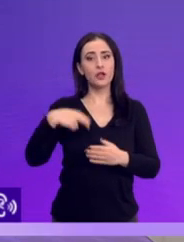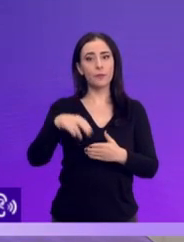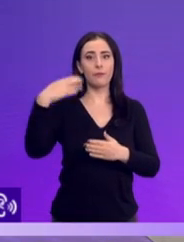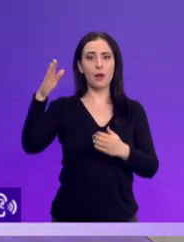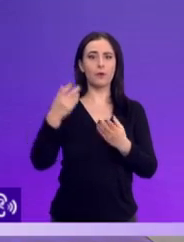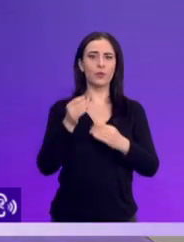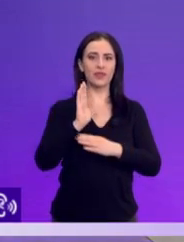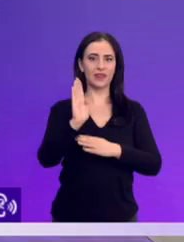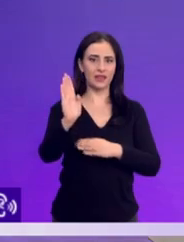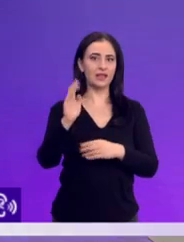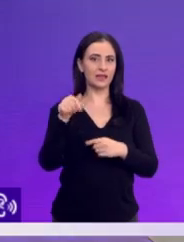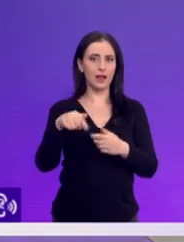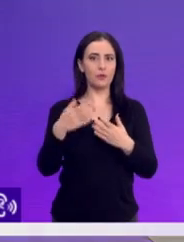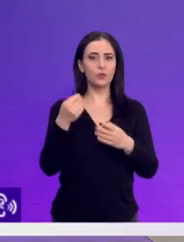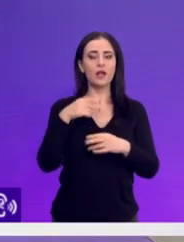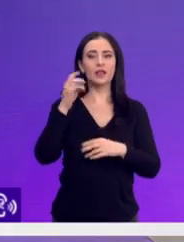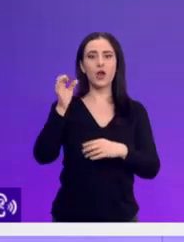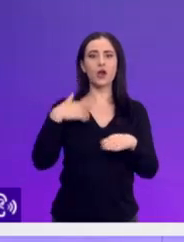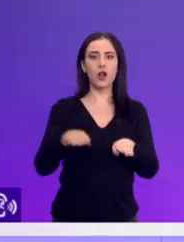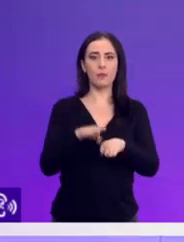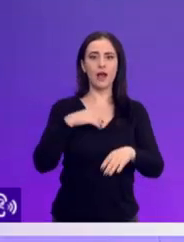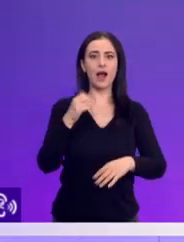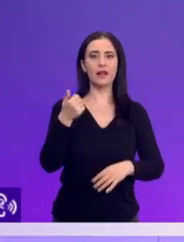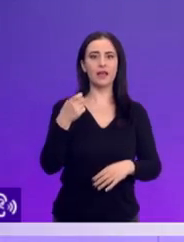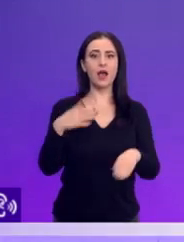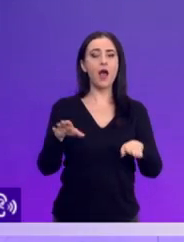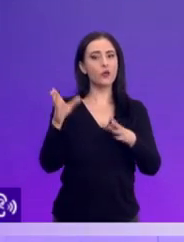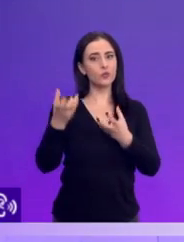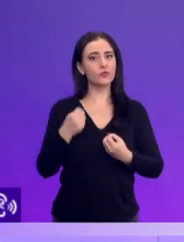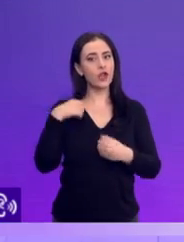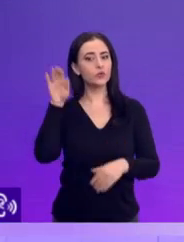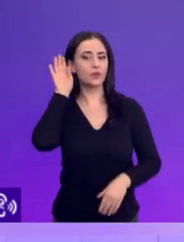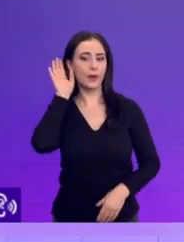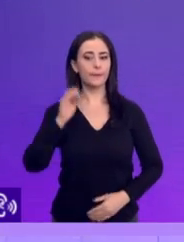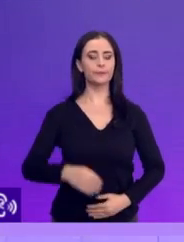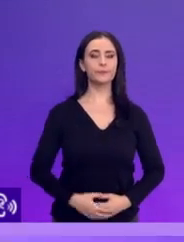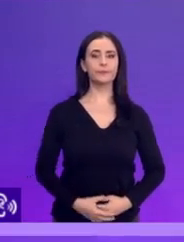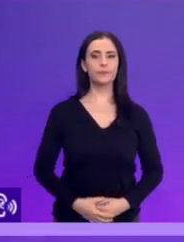multe detalii, mergem la Tohani, la colega mea Andreea Crăciunescu. Andreea, te ascultăm.